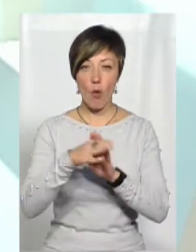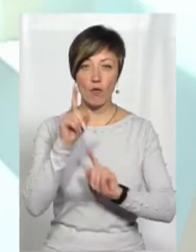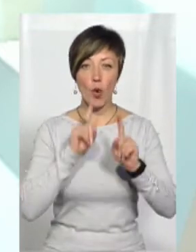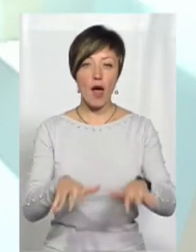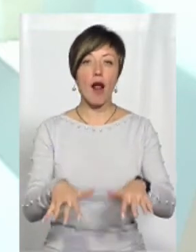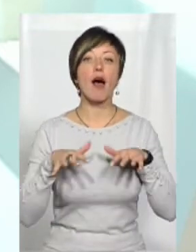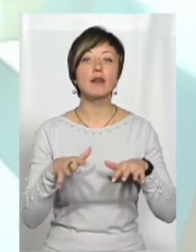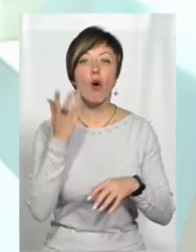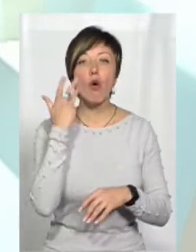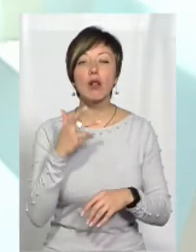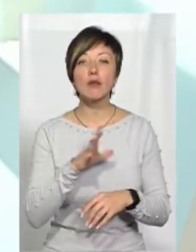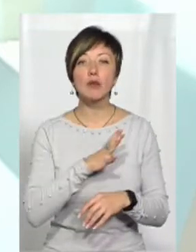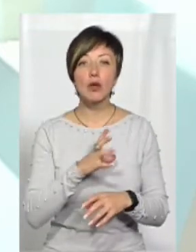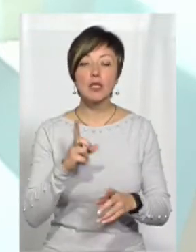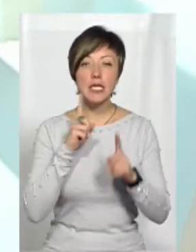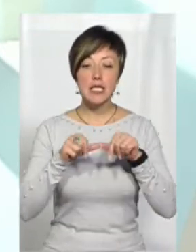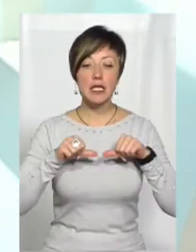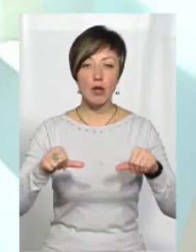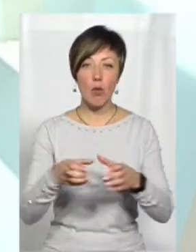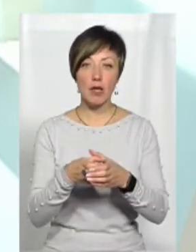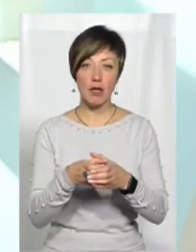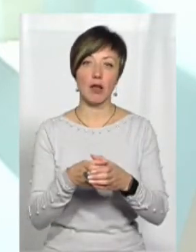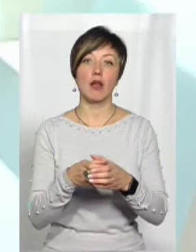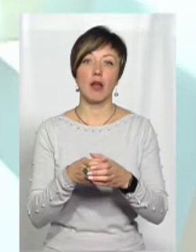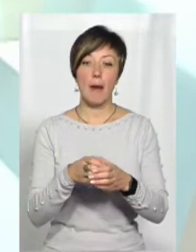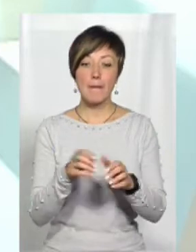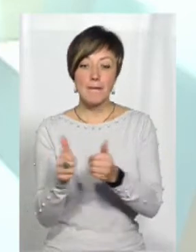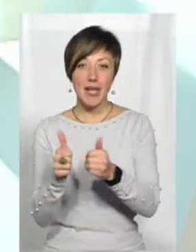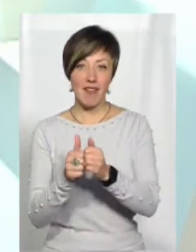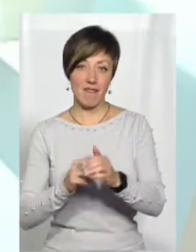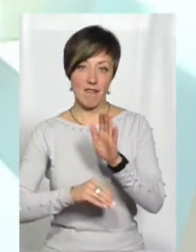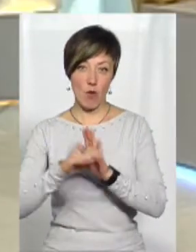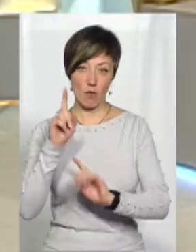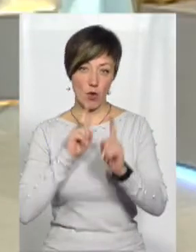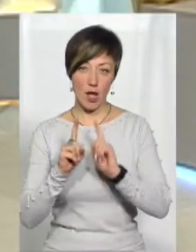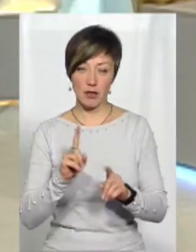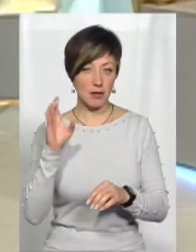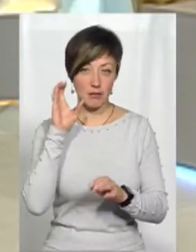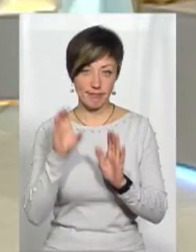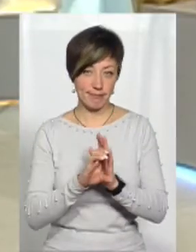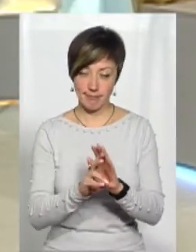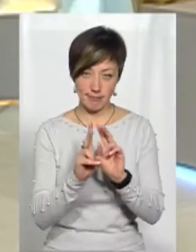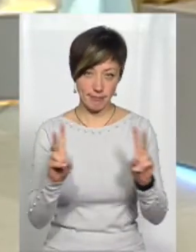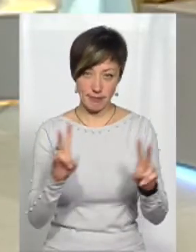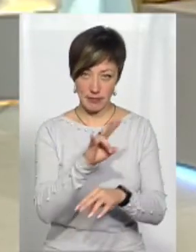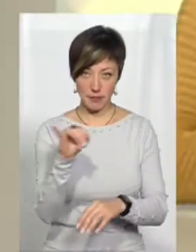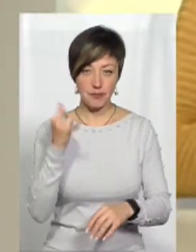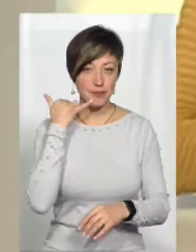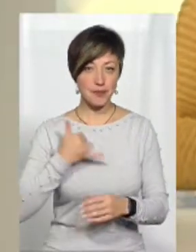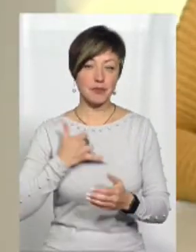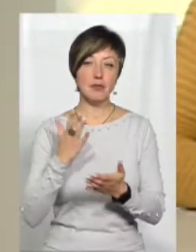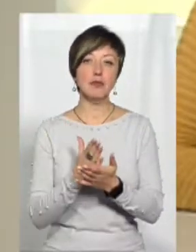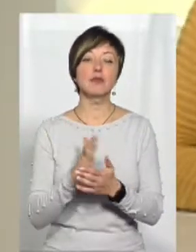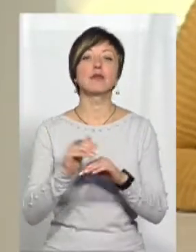йшло, значить, поки що засідання Комітету. Вони виходили під Верховну Раду, ніхто їх не почув і не послухав. У нас є дзвінок